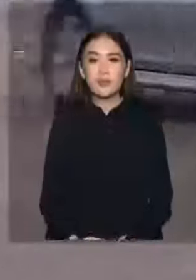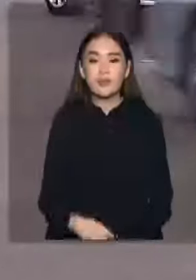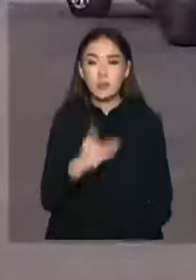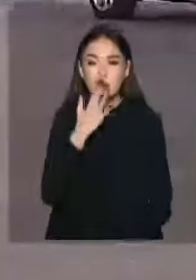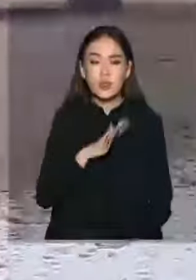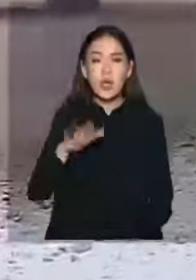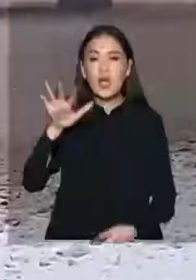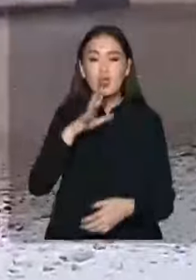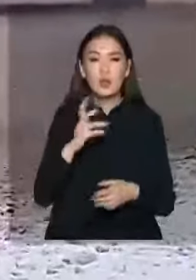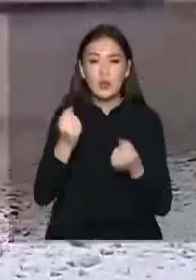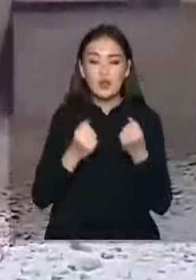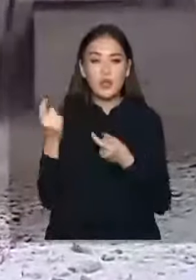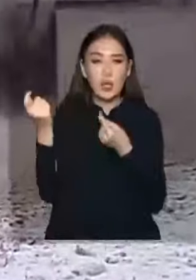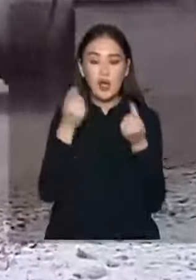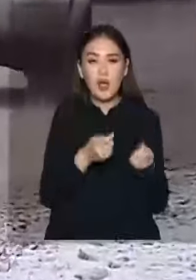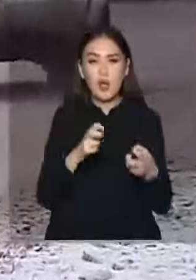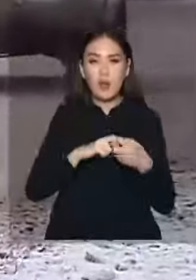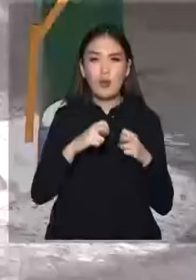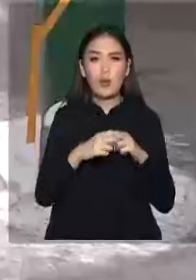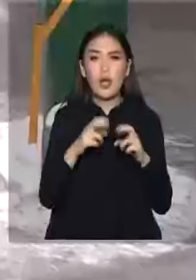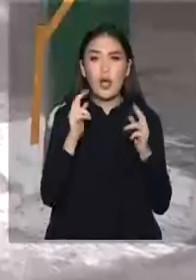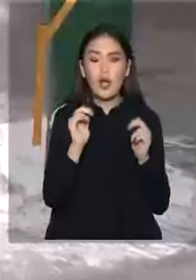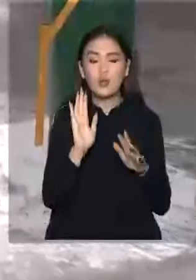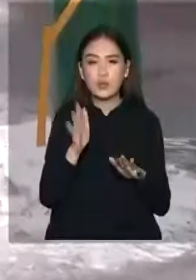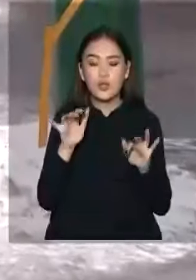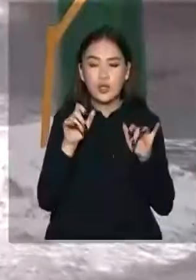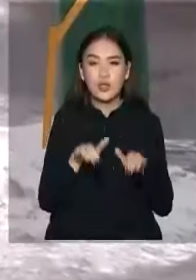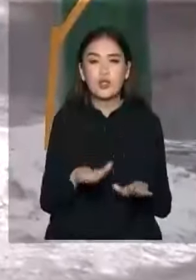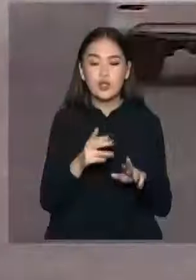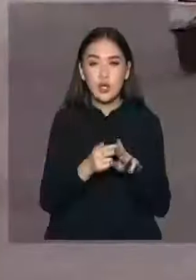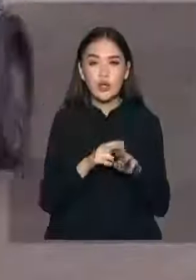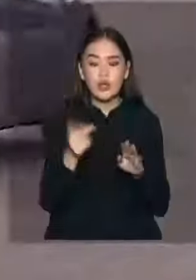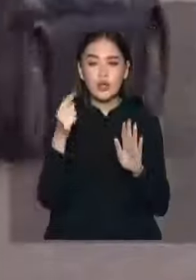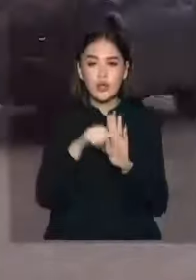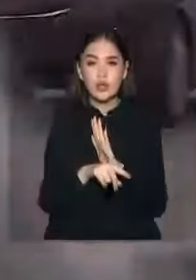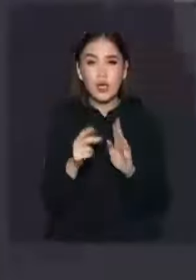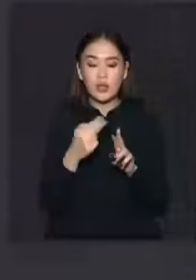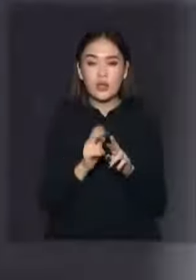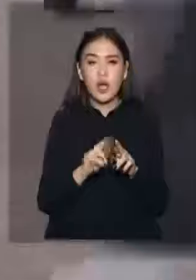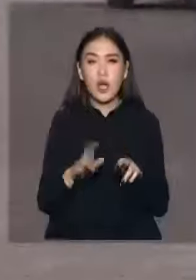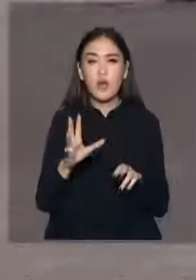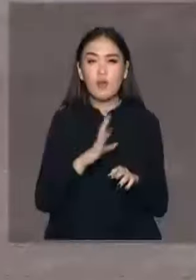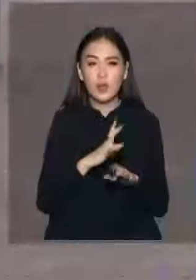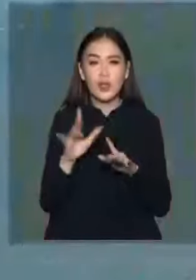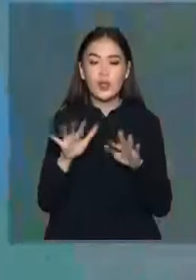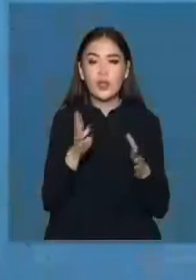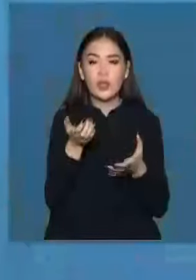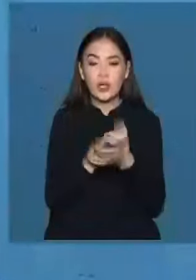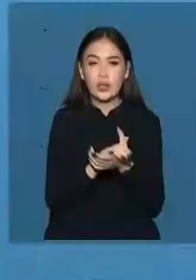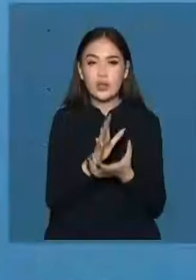Шетелден кірген автокөліктердің мәселесі қалай шешіледі? Ішкі істер министрлігінің өкілі белгіленген шарттармен таныстырды.